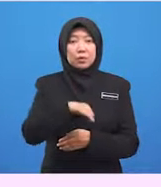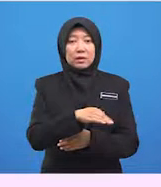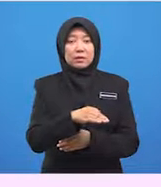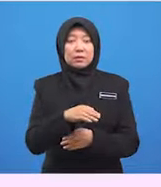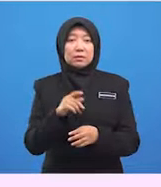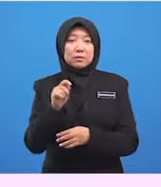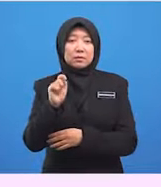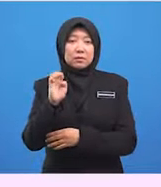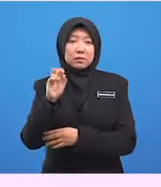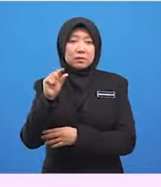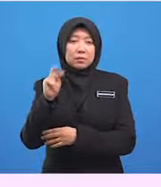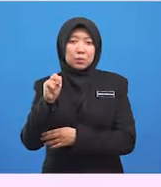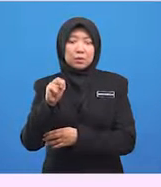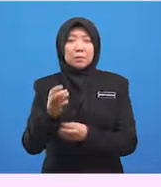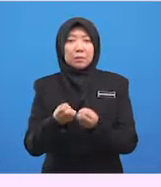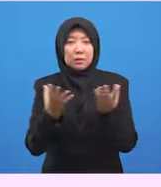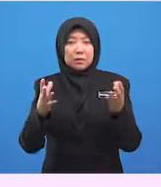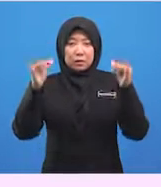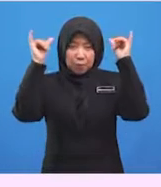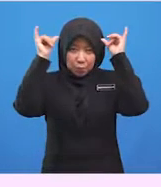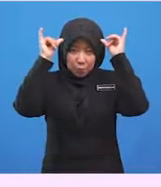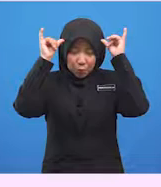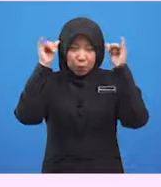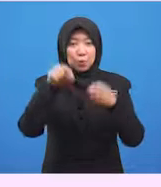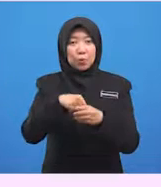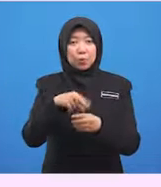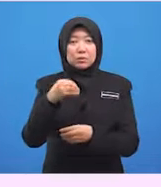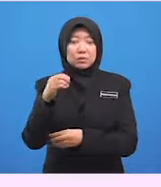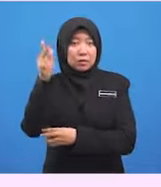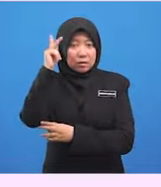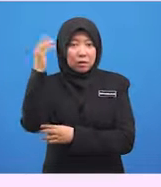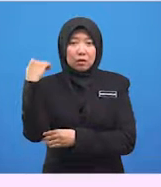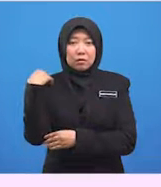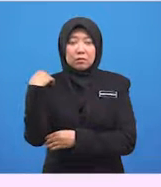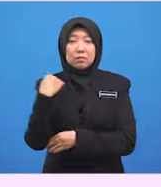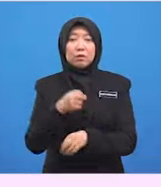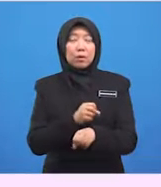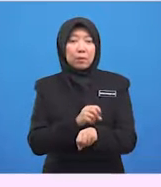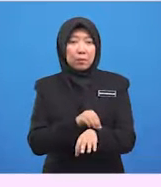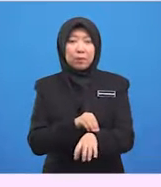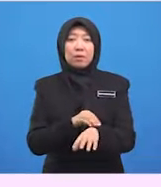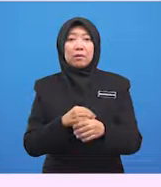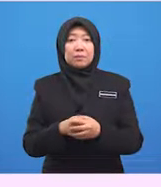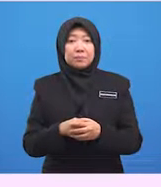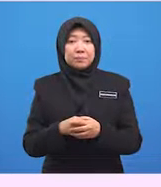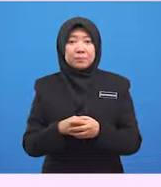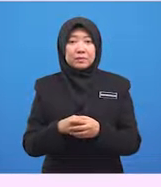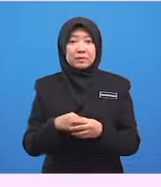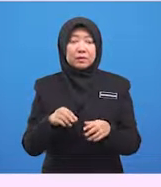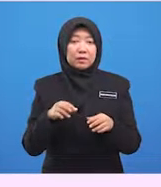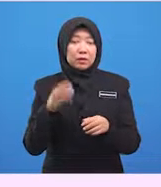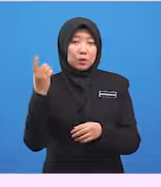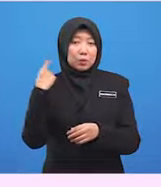gemuk bocak lantai ada laba-laba Jenderal Hilir tinggalan dahulu jangan